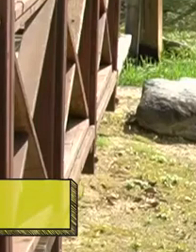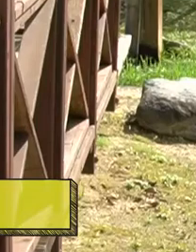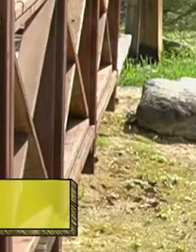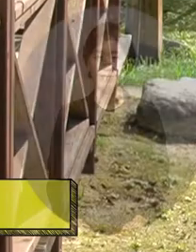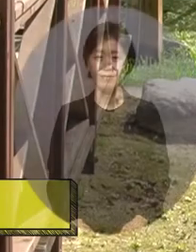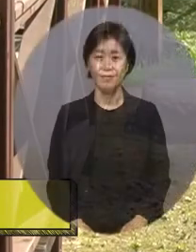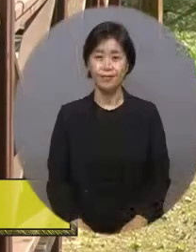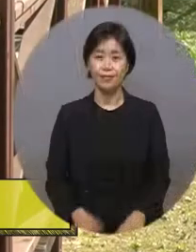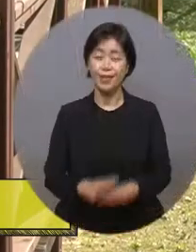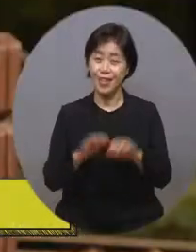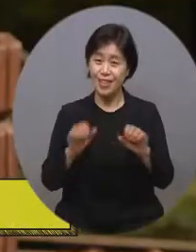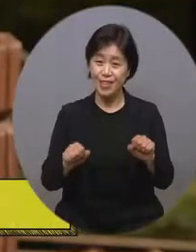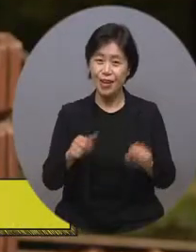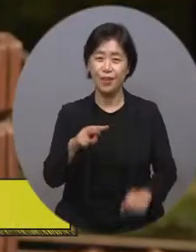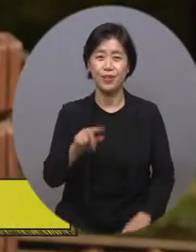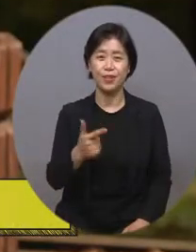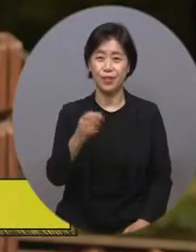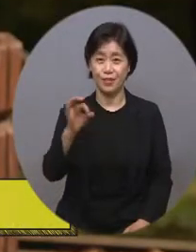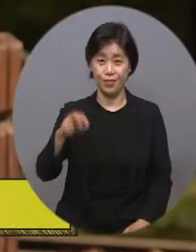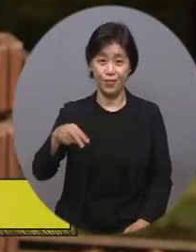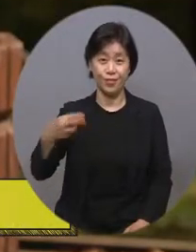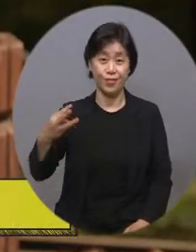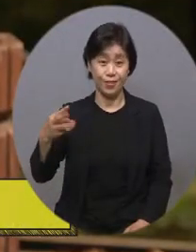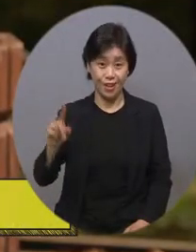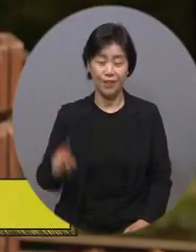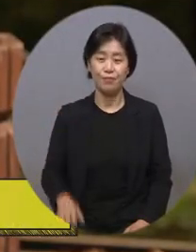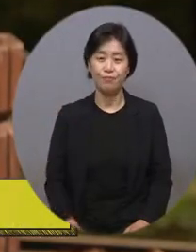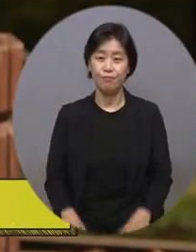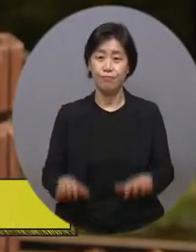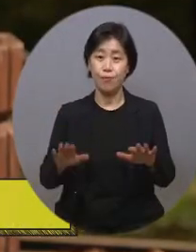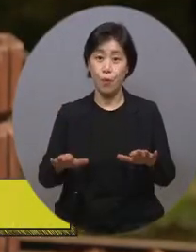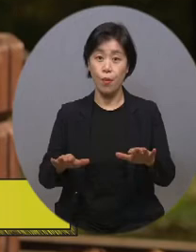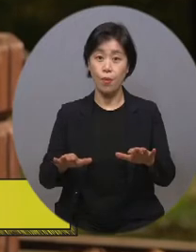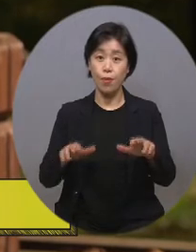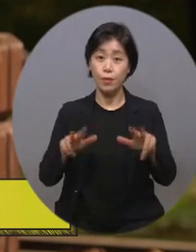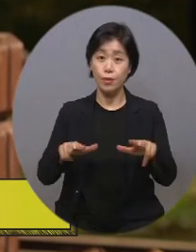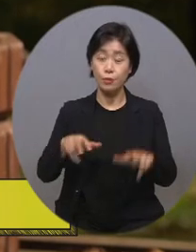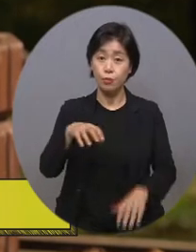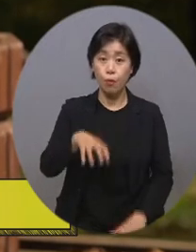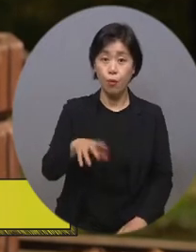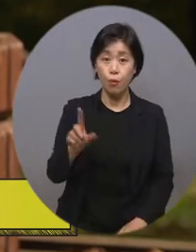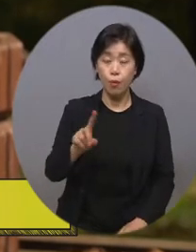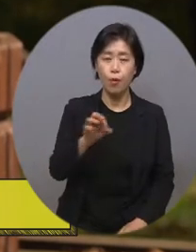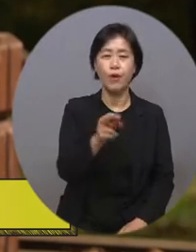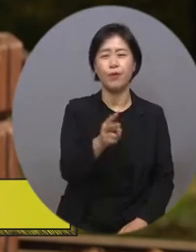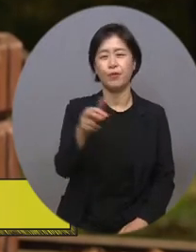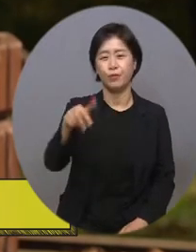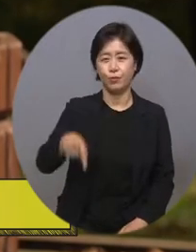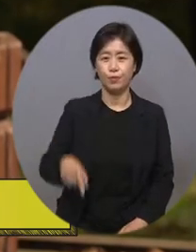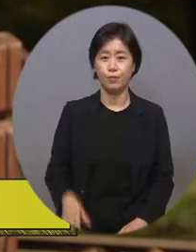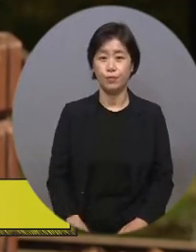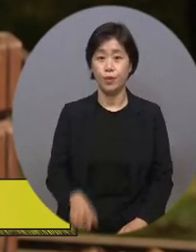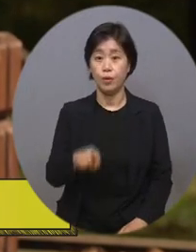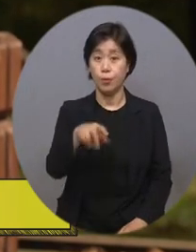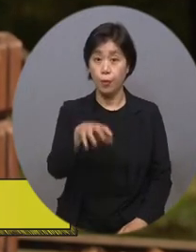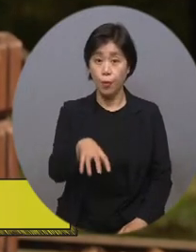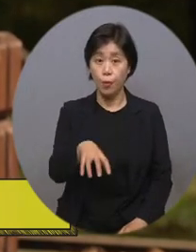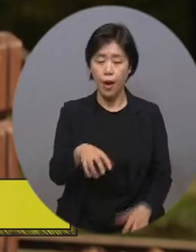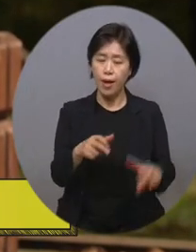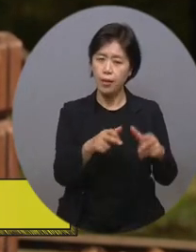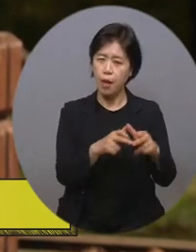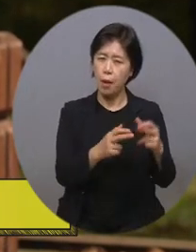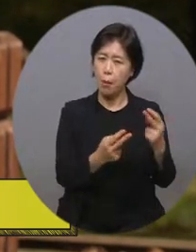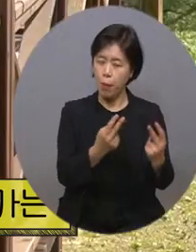안녕하세요. 전유라입니다. 저는 지금 여주에 나와 있는데요. 이곳 여주에는 장애보단 사람을